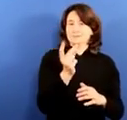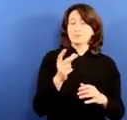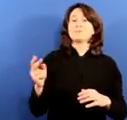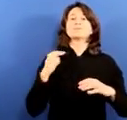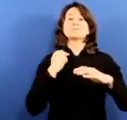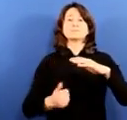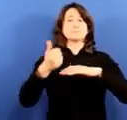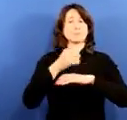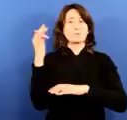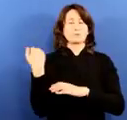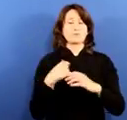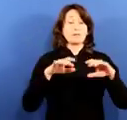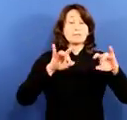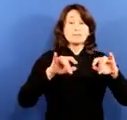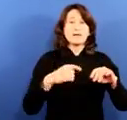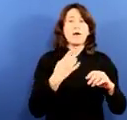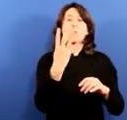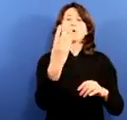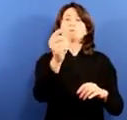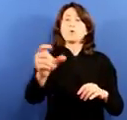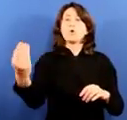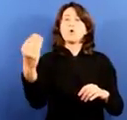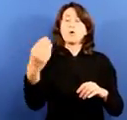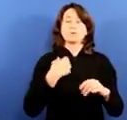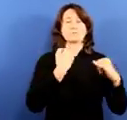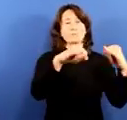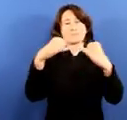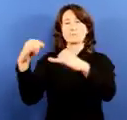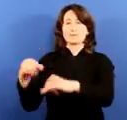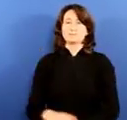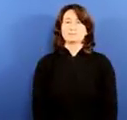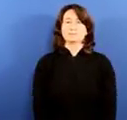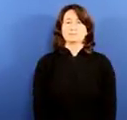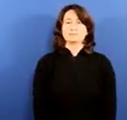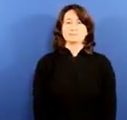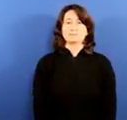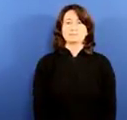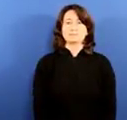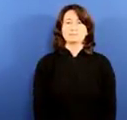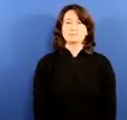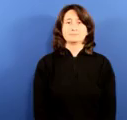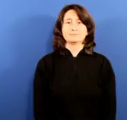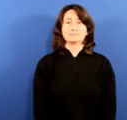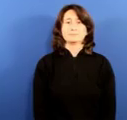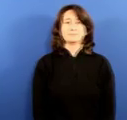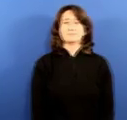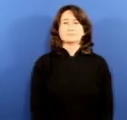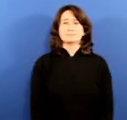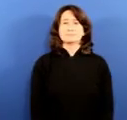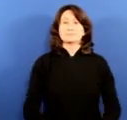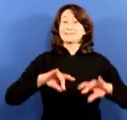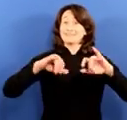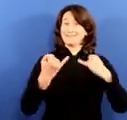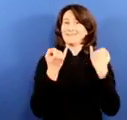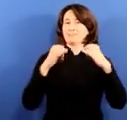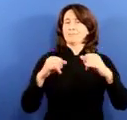foru jauregian egin den sinadura ekitaldi batean. Hainbat lagun batu dira ekitaldian, Irene Pardo nekazaritzako foru diputatua,